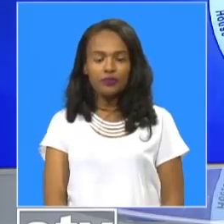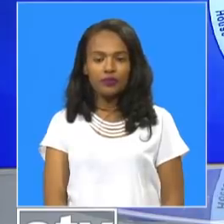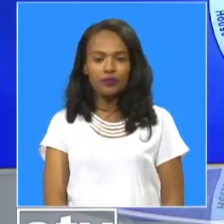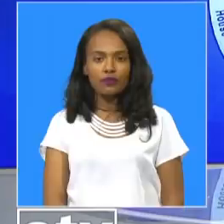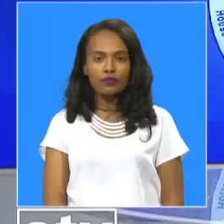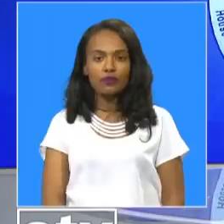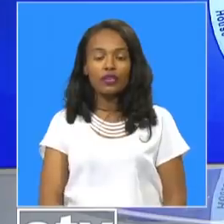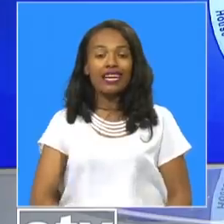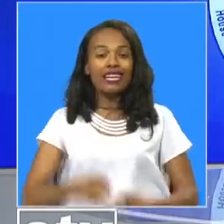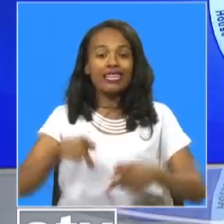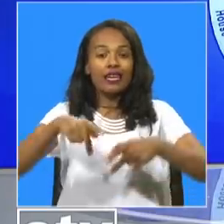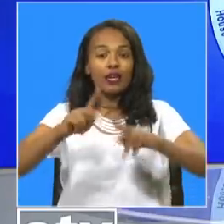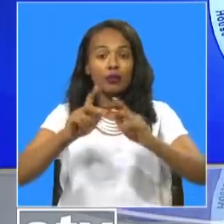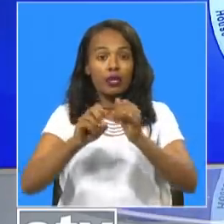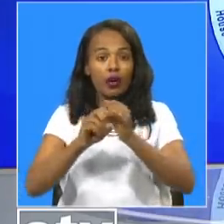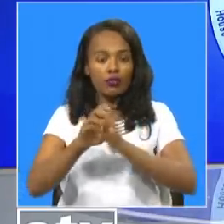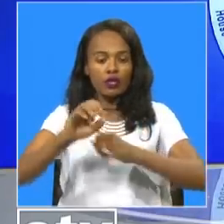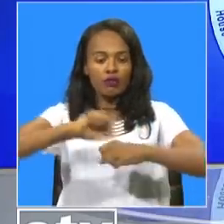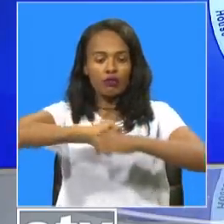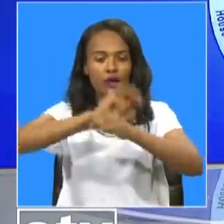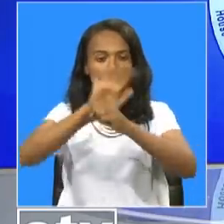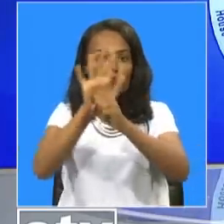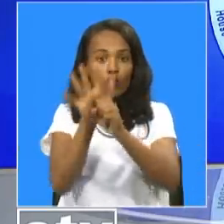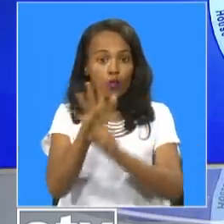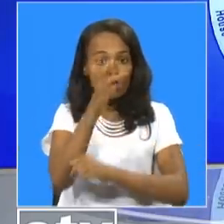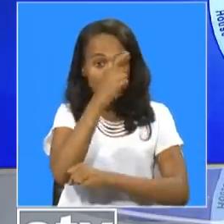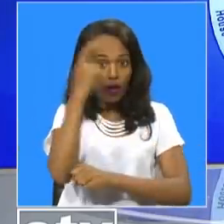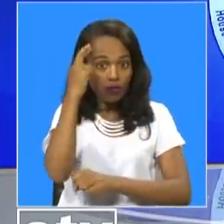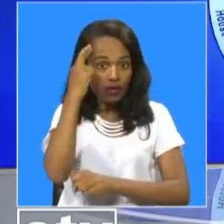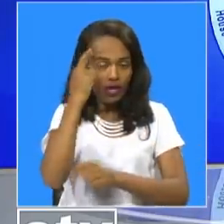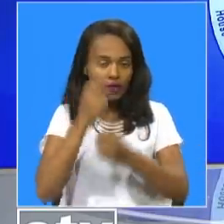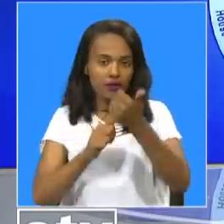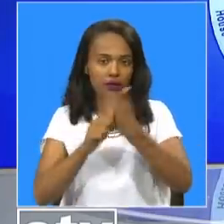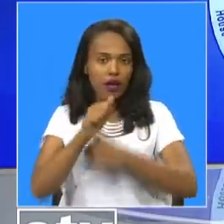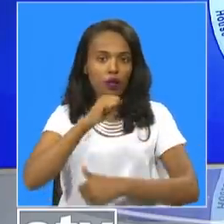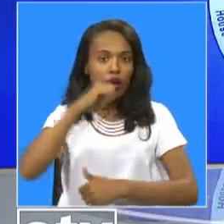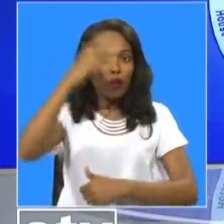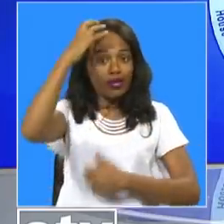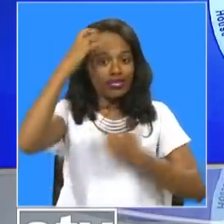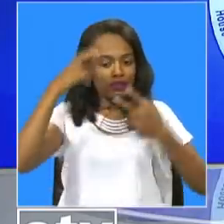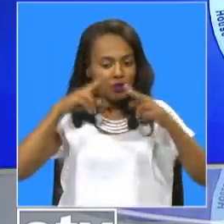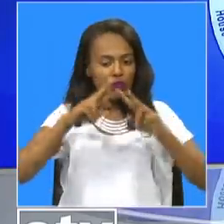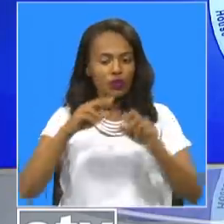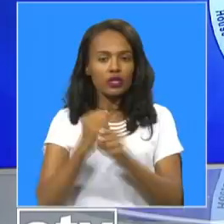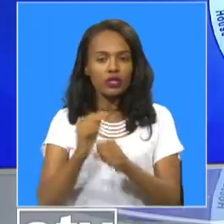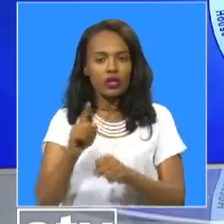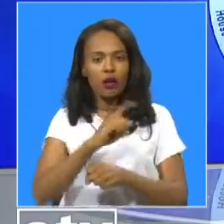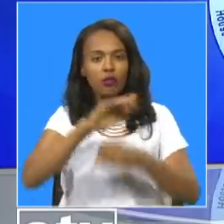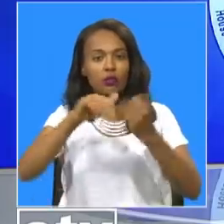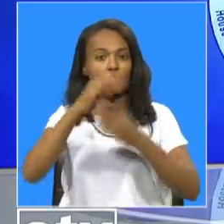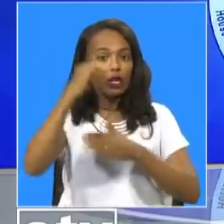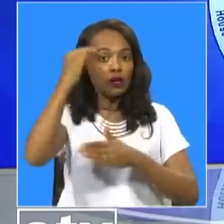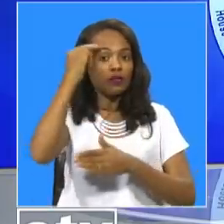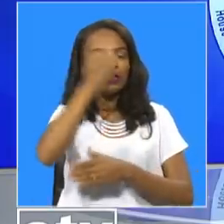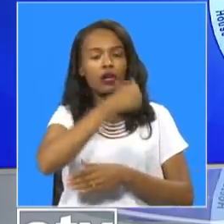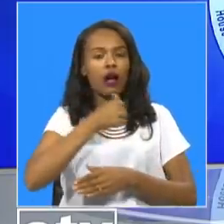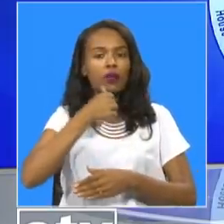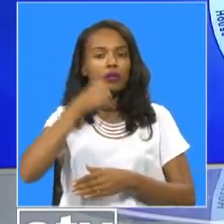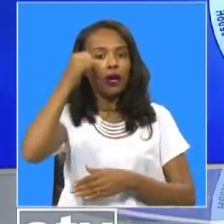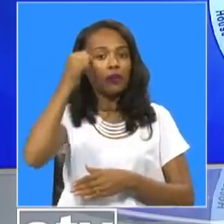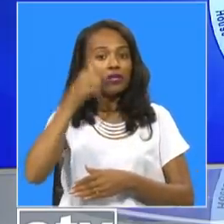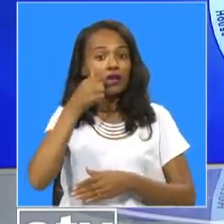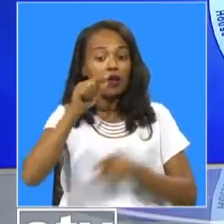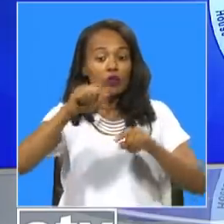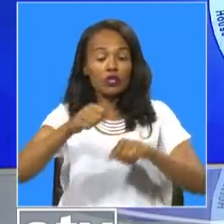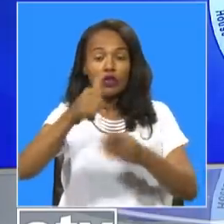በሌላ በኩል የግብርናው ዘርፍ በኮሮና ወረርሽኝ ምክንያት እንዳይጎዳ መንግስት በትኩረት እየሰራ መሆኑን ጠቅላይ ሚኒስትር አብይ አህመድ ገልጿል።